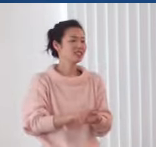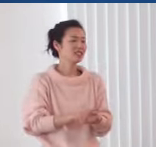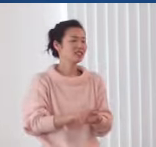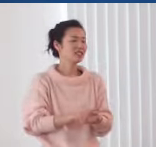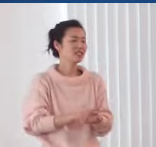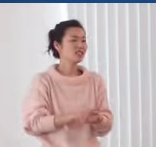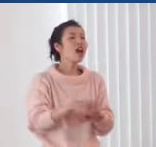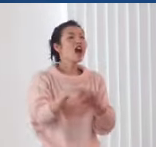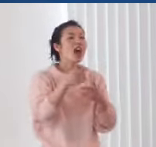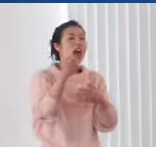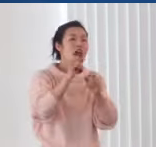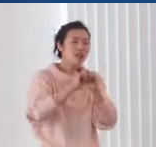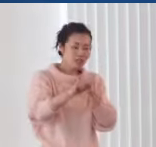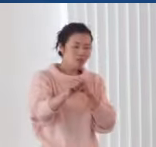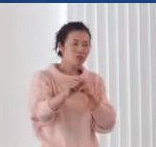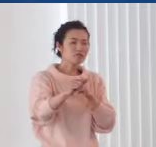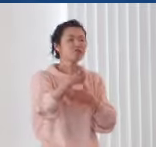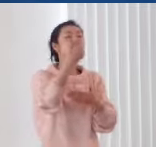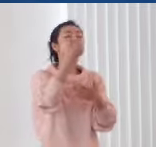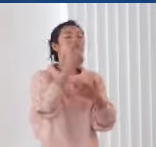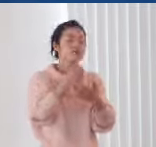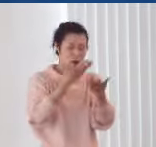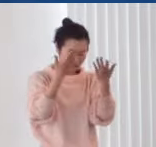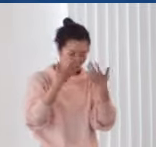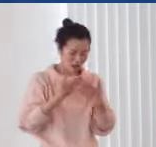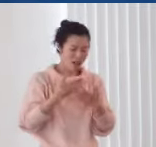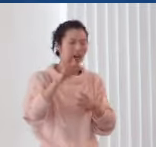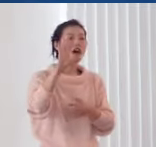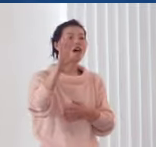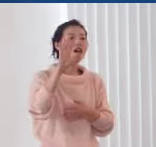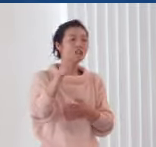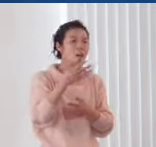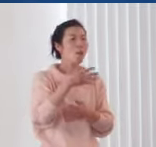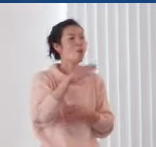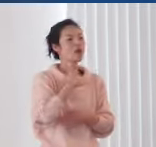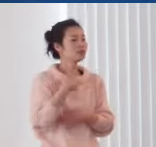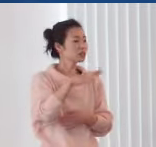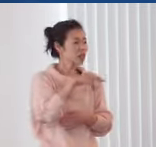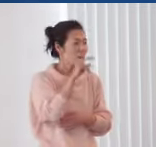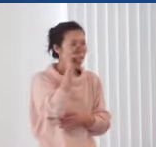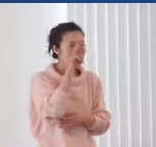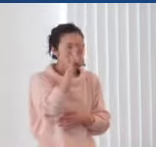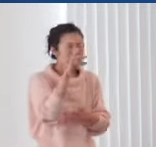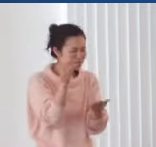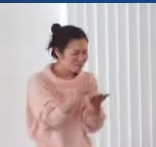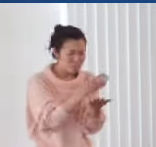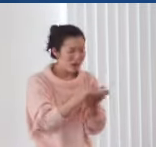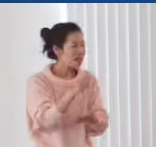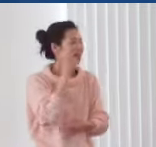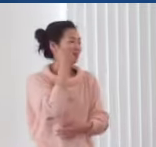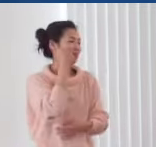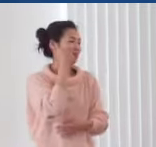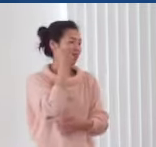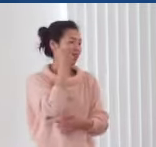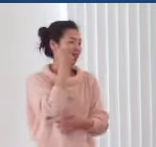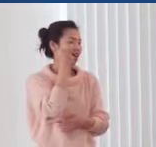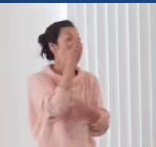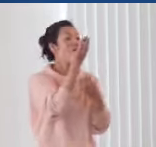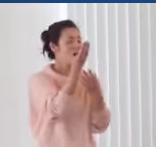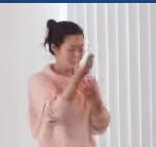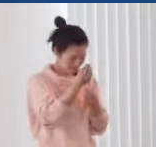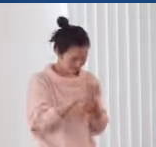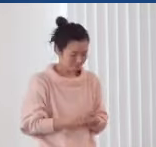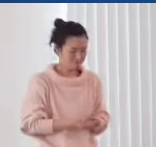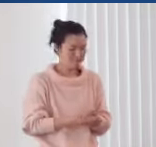人は神が行われる御業を初めから終わりまで見極めることができない。アーメン。